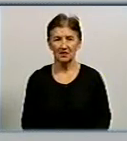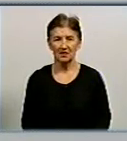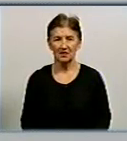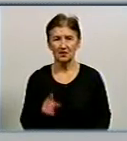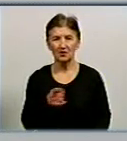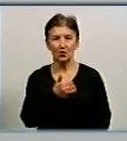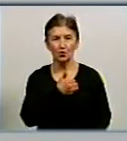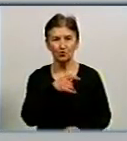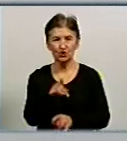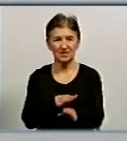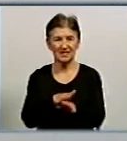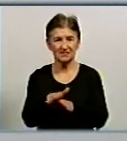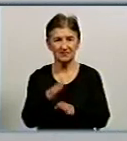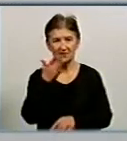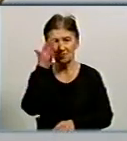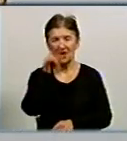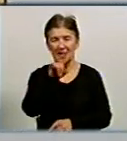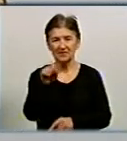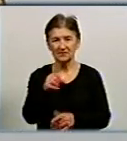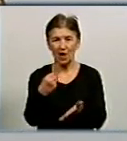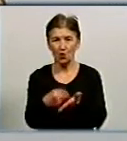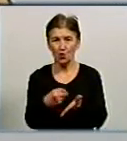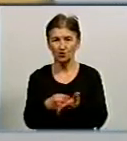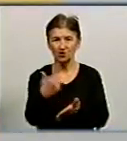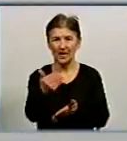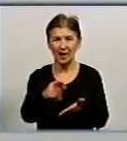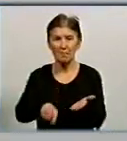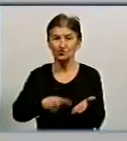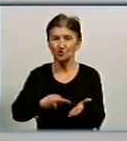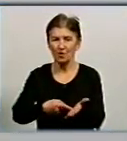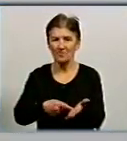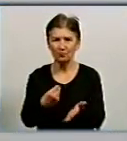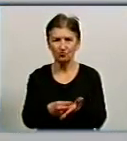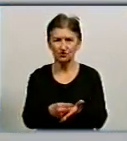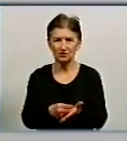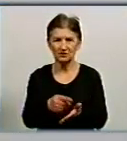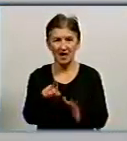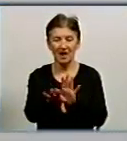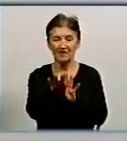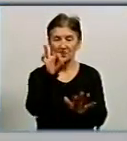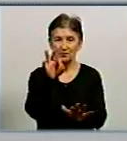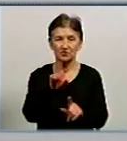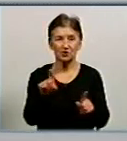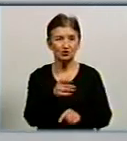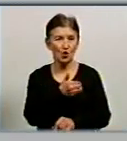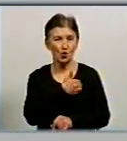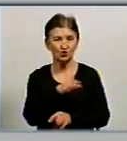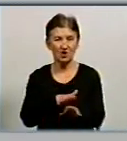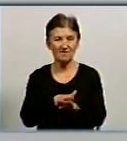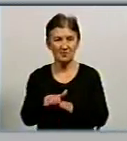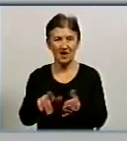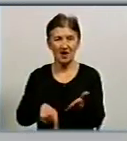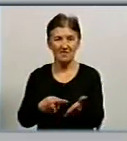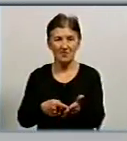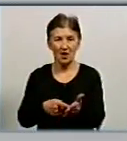Хочете реалізувати ідею за кошти міського бюджету? Визначте ідею, яку хочете втілити у місті.